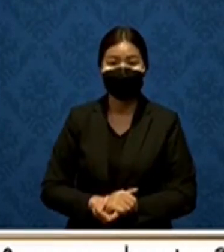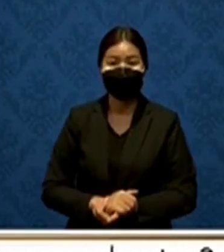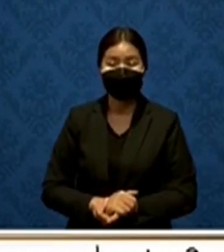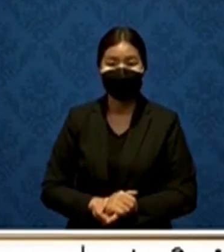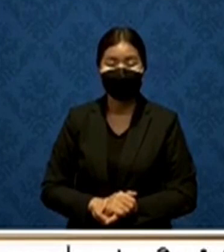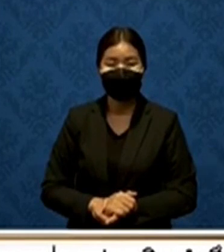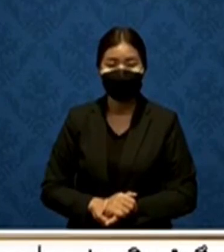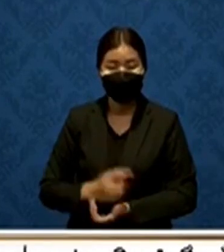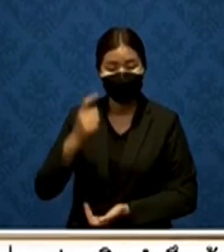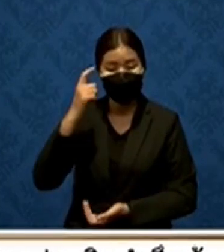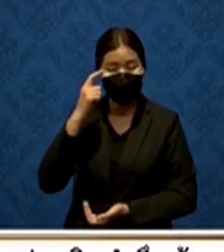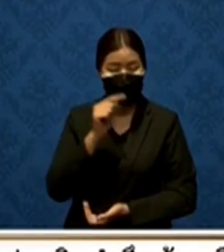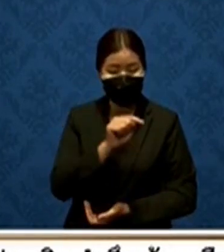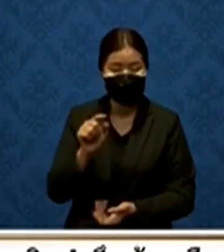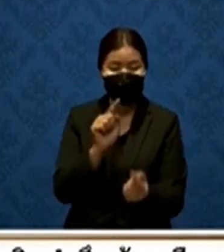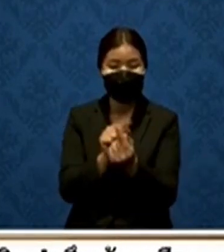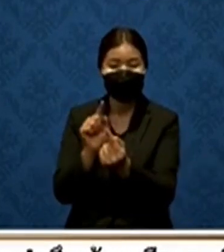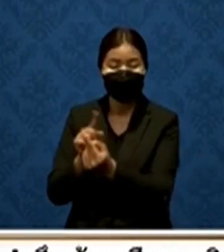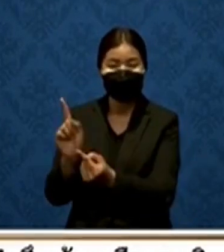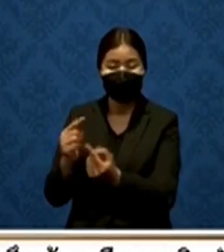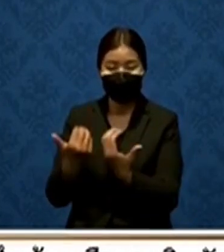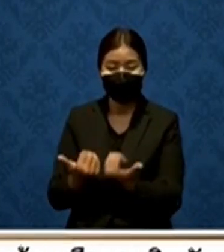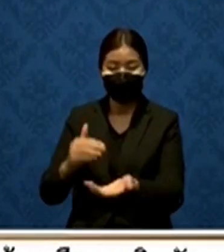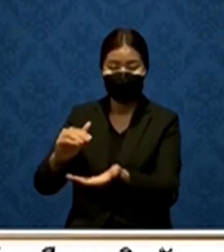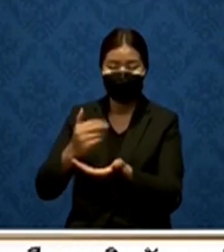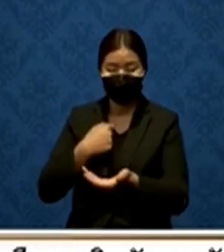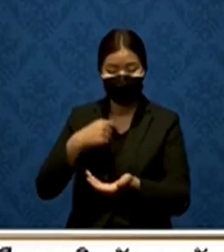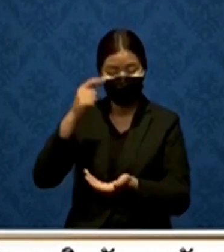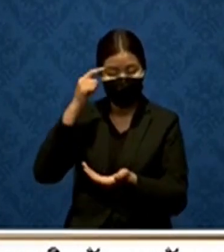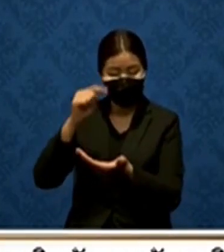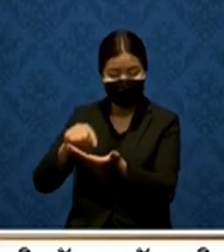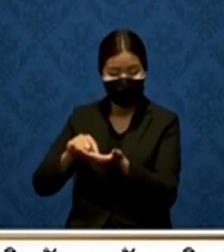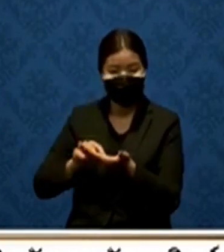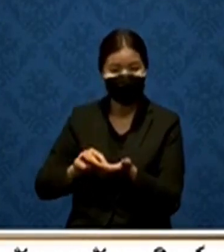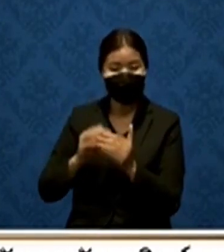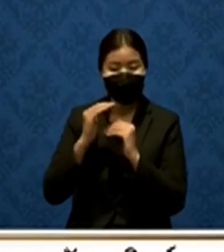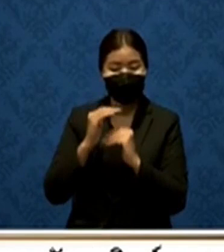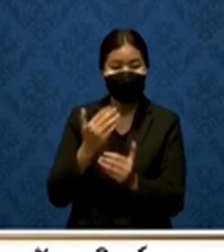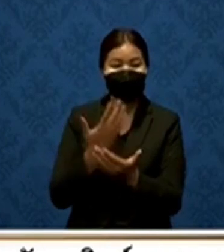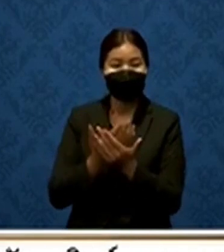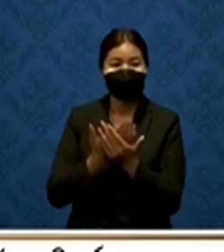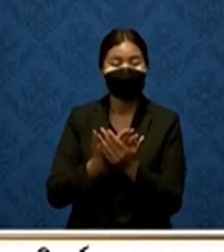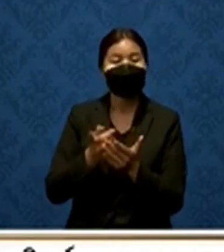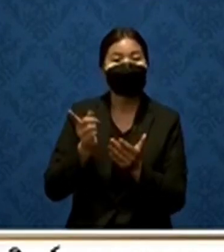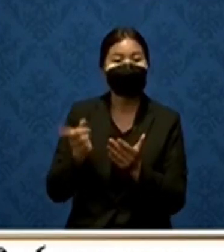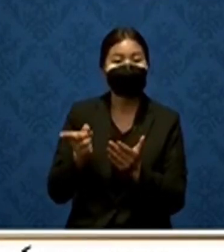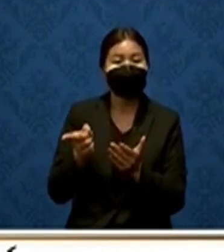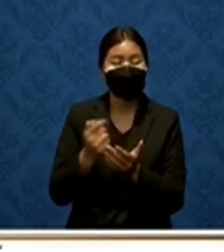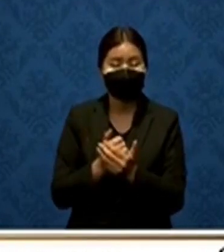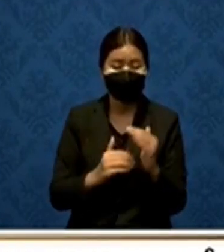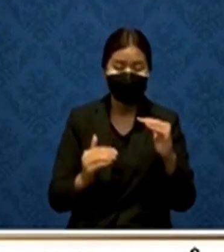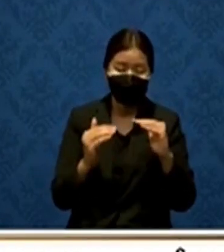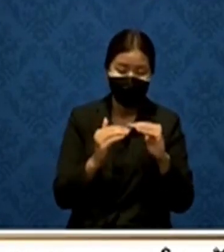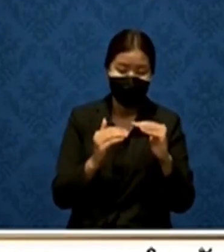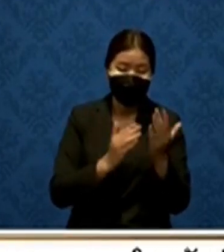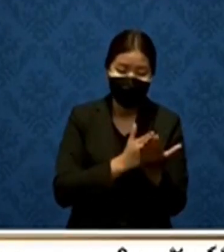มาซึ่งการกำหนด depressionกาคาสินค้า ให้อยู่ในภาวะที่สมดุญกั